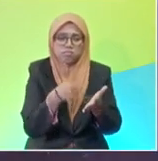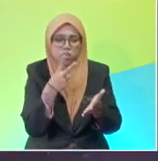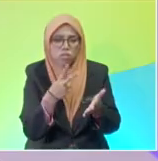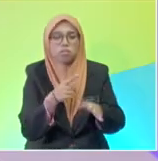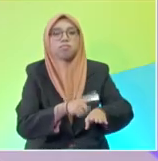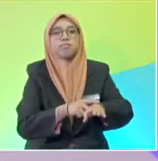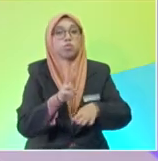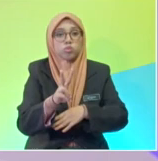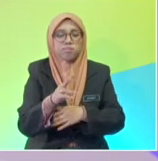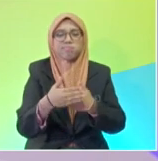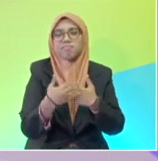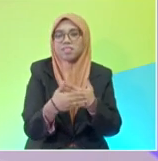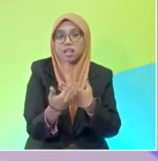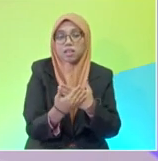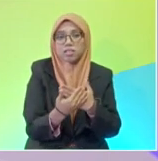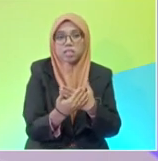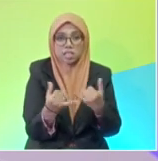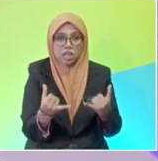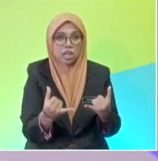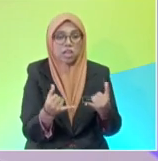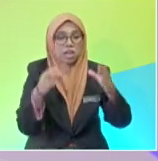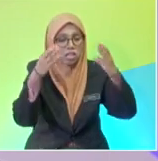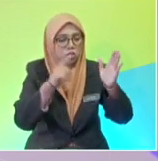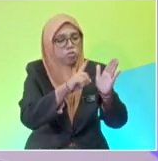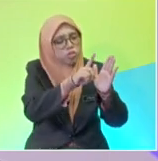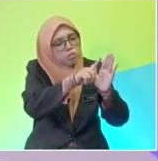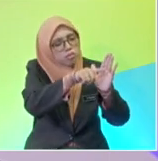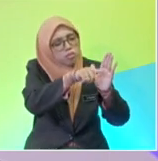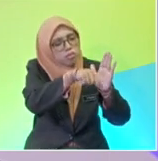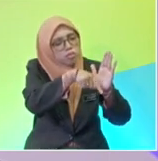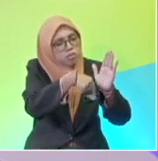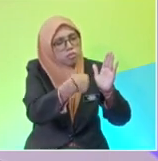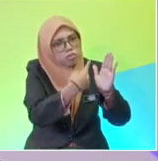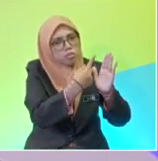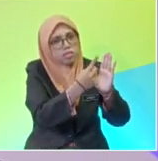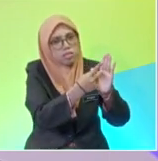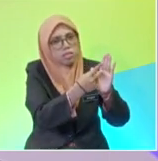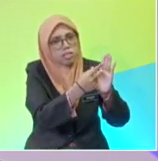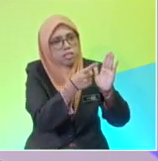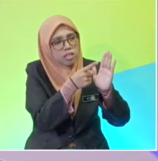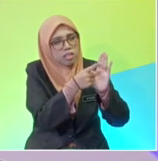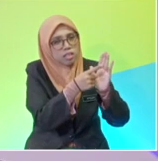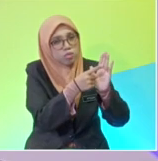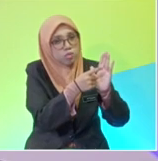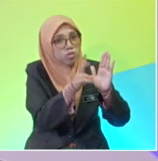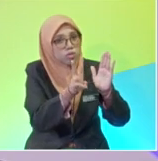pukul 2. Cikgu pusingkan. Cikgu pusingkan, kasih dia ke pukul 2. Jarum pendek